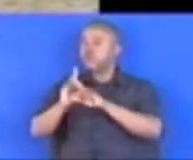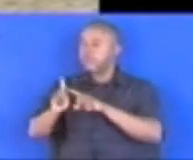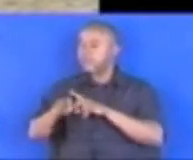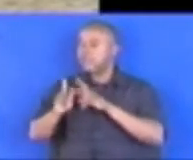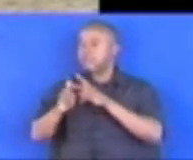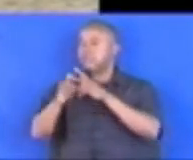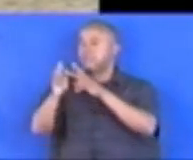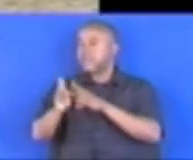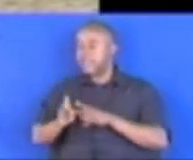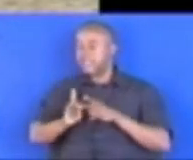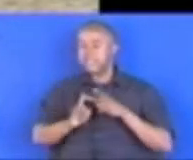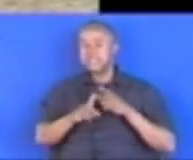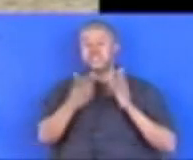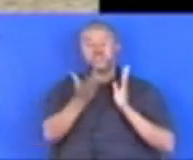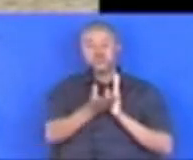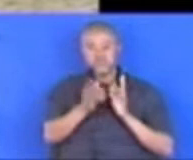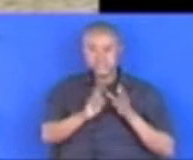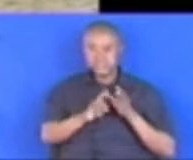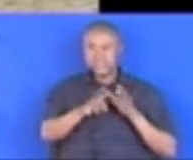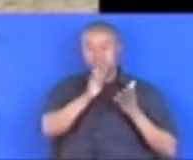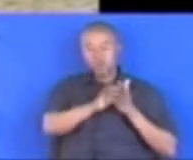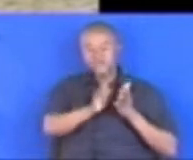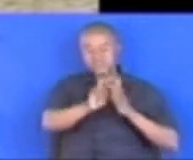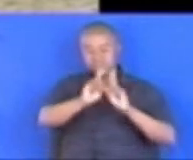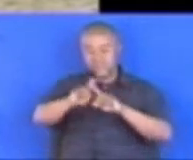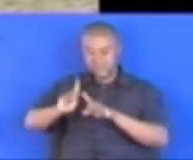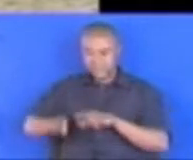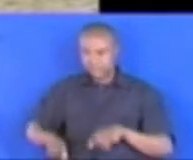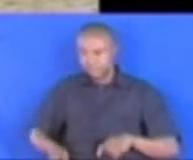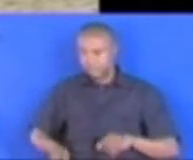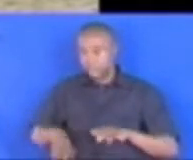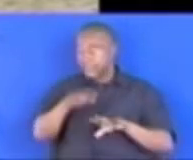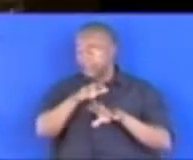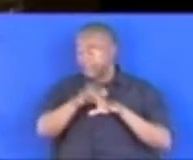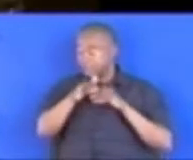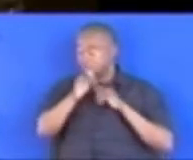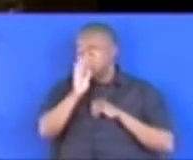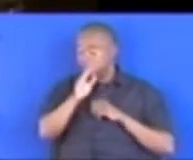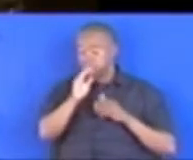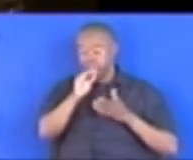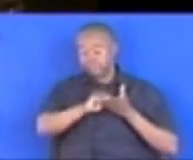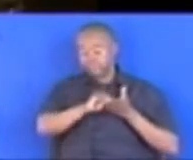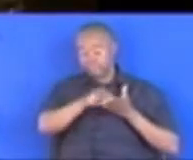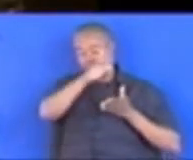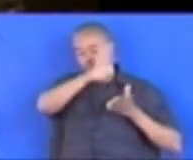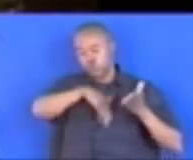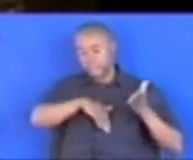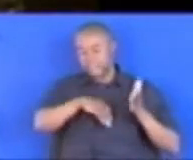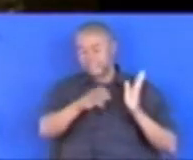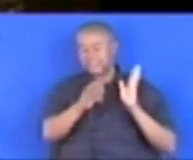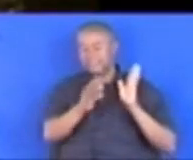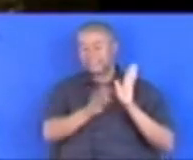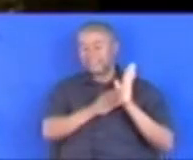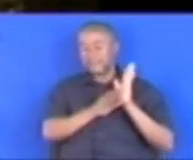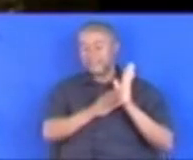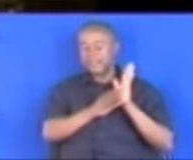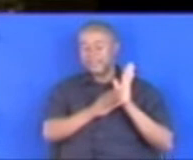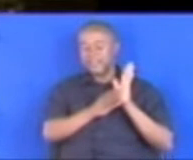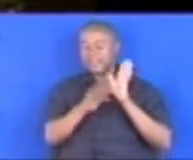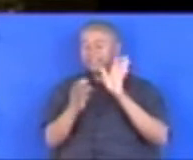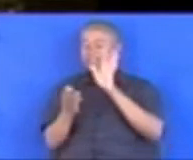madaraja, shule na ofisi mbalimbali. Maelezo zaidi yako ukurasa wa 189 hadi 190 ya hotuba